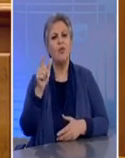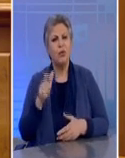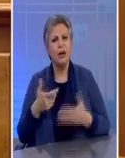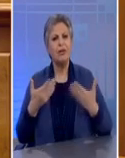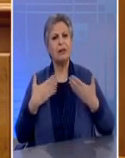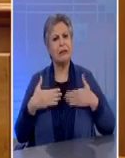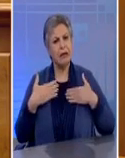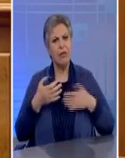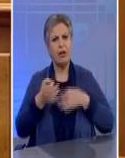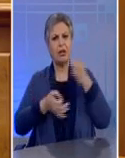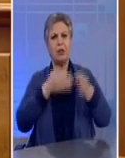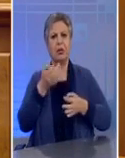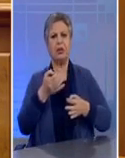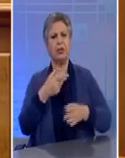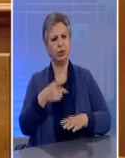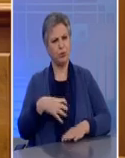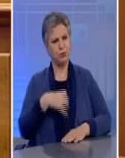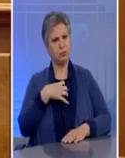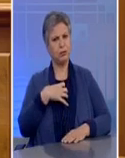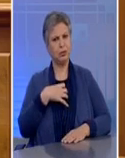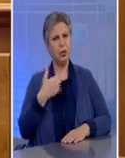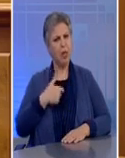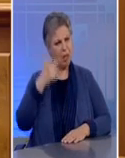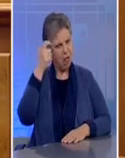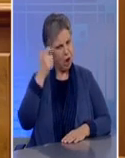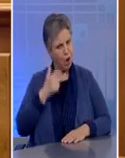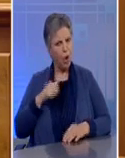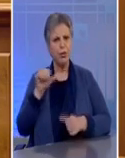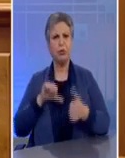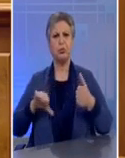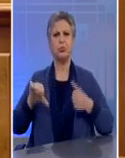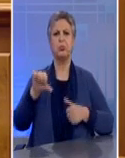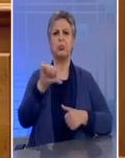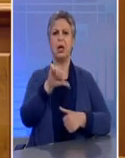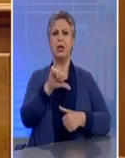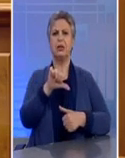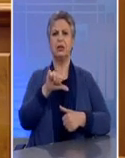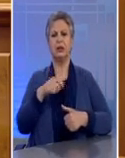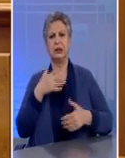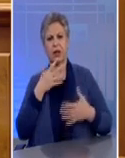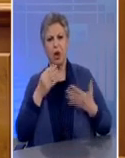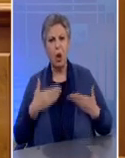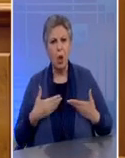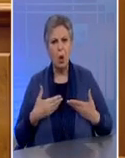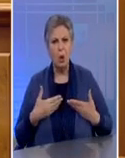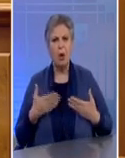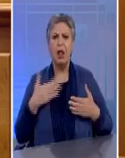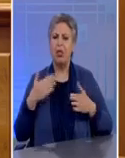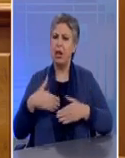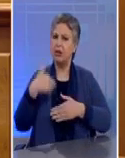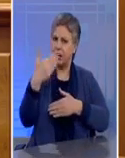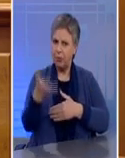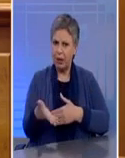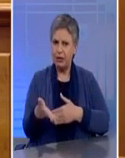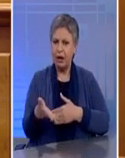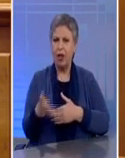εθίγει. Εγώ παραχωρούσα την, δεν είχα λόγο. Θέλετε να μιλήσει μετά, για να